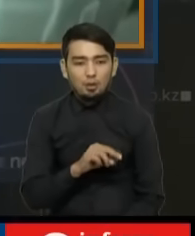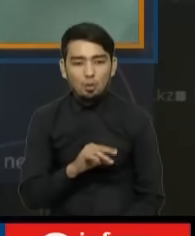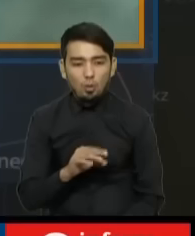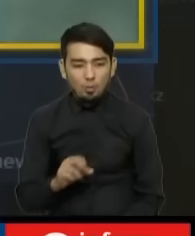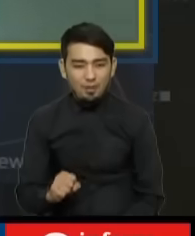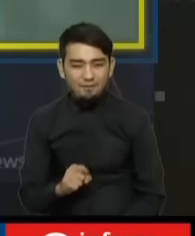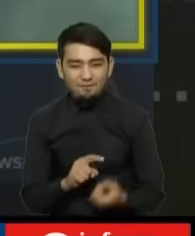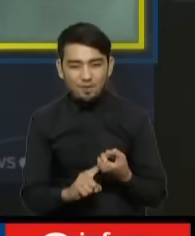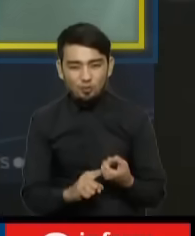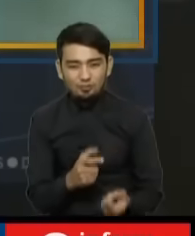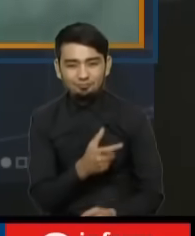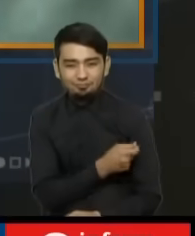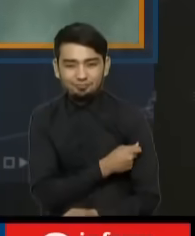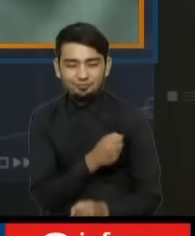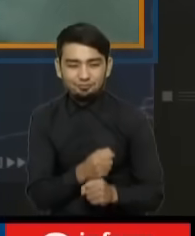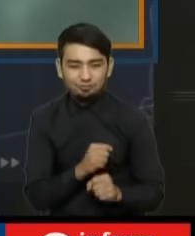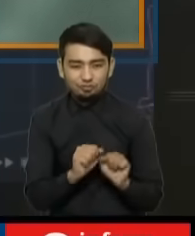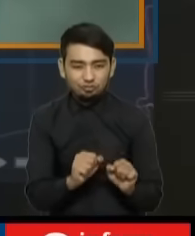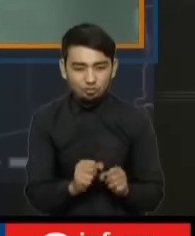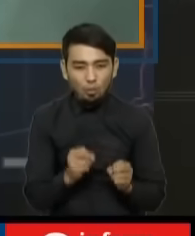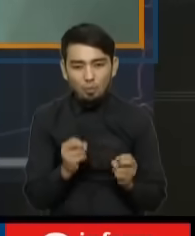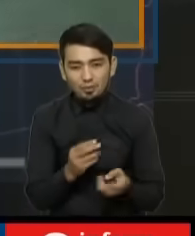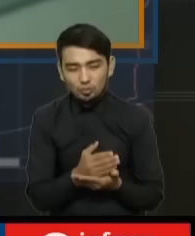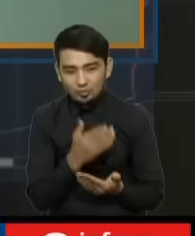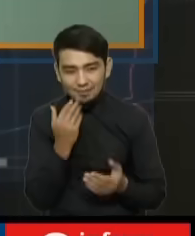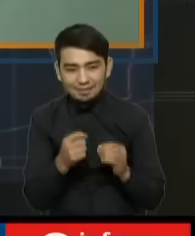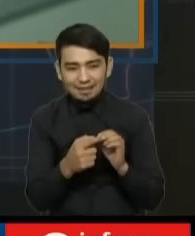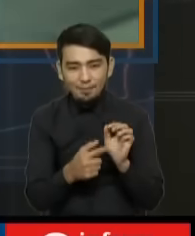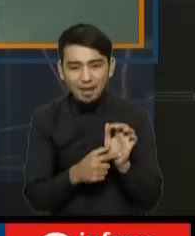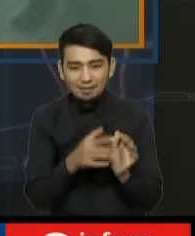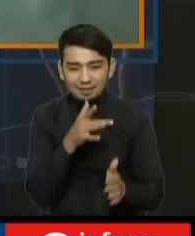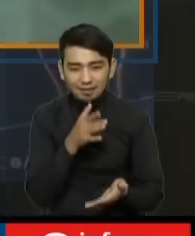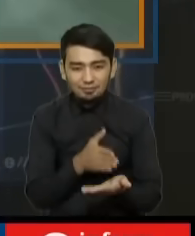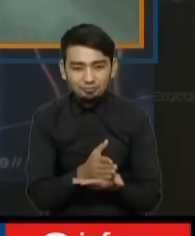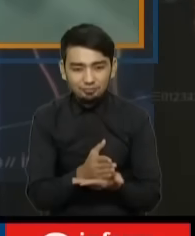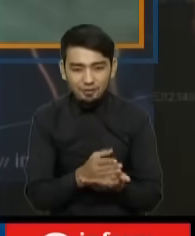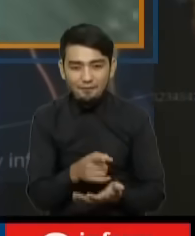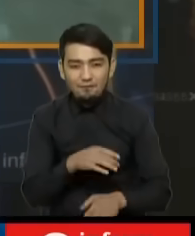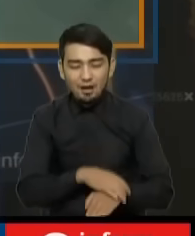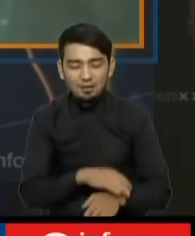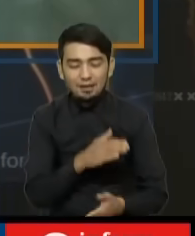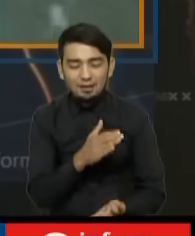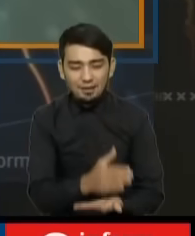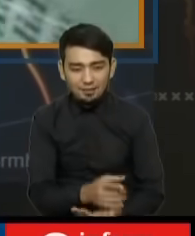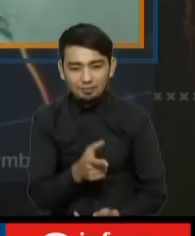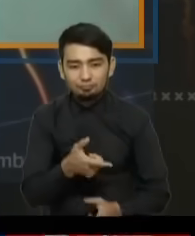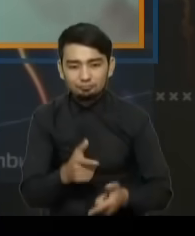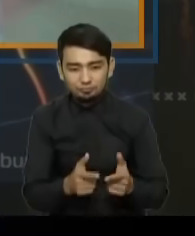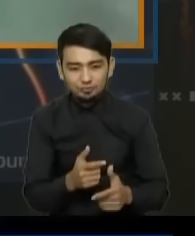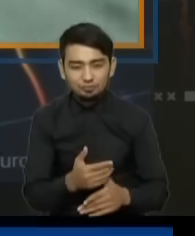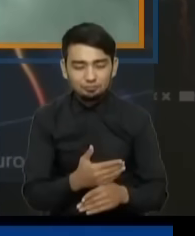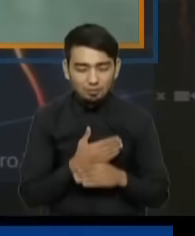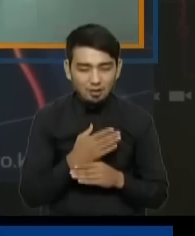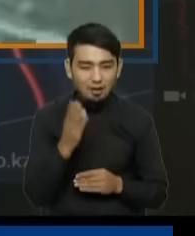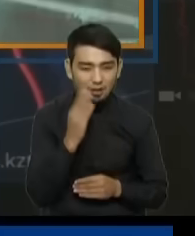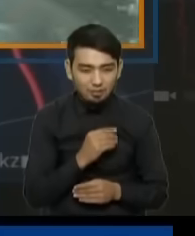екпесі нәтижесі және қауіпсіздігі 17 жыл бойы дәлелденген. Бұл шынымен де